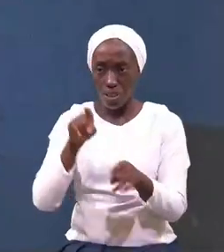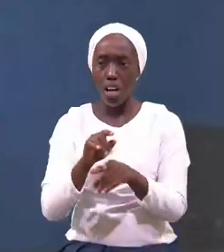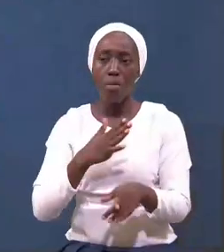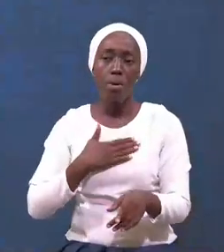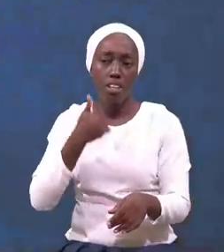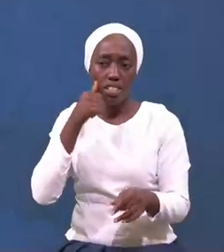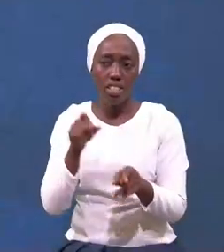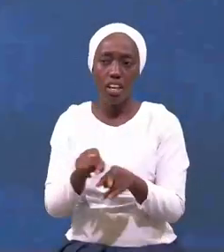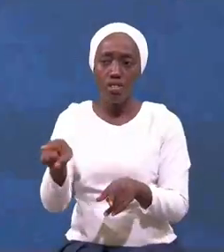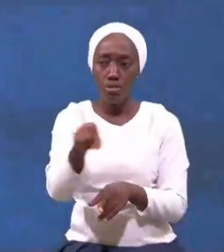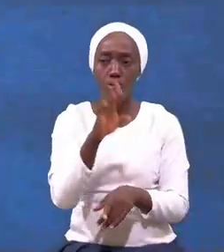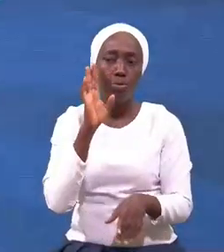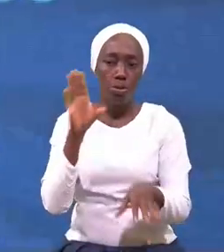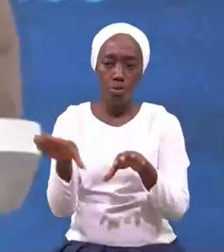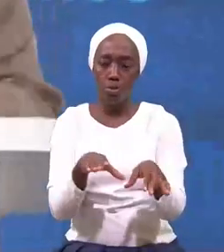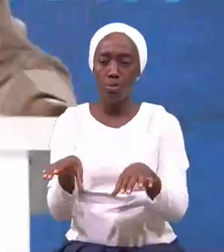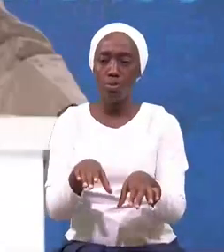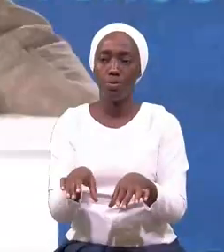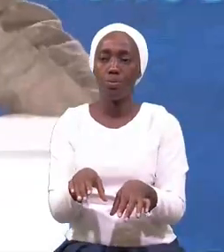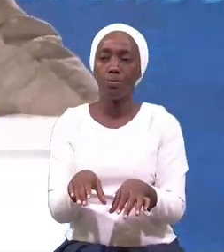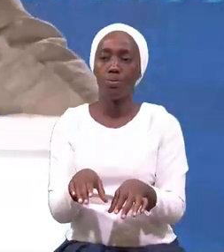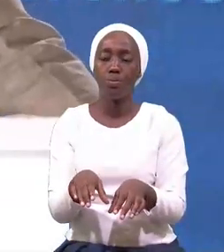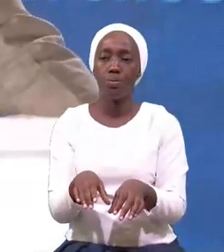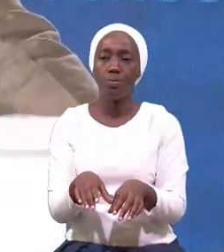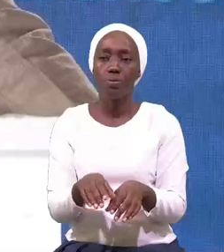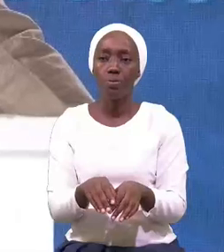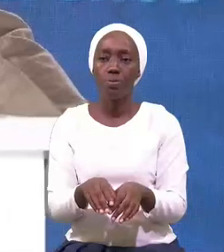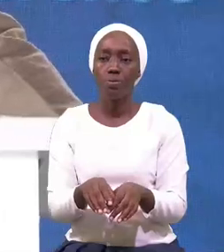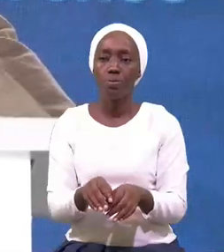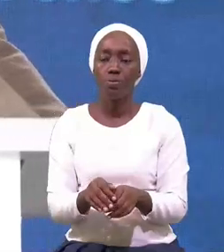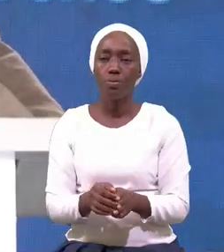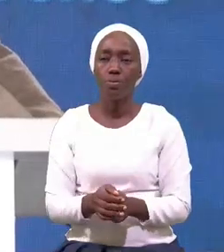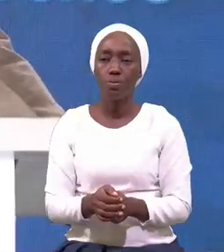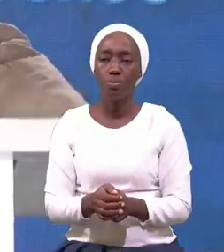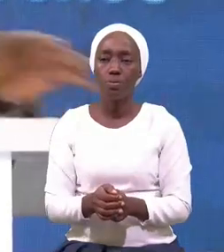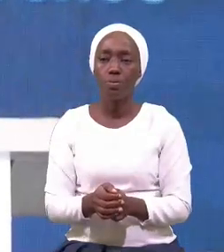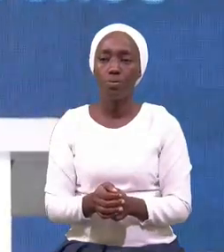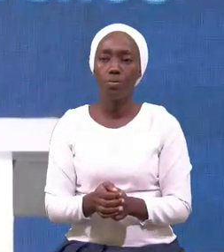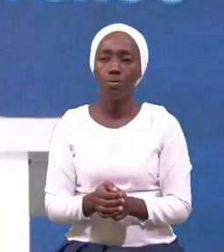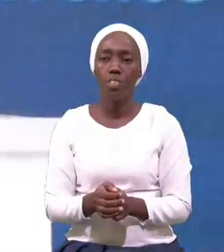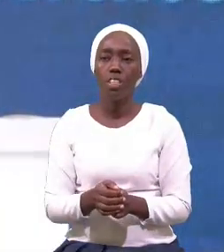Et tout ce que Dieu a établi que tu le fasses, mon frère, ma soeur, tu le feras.